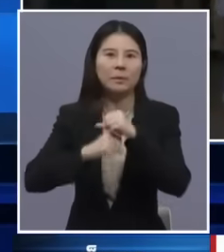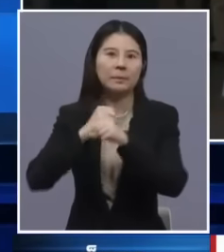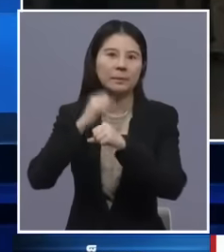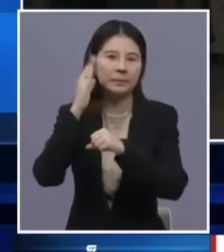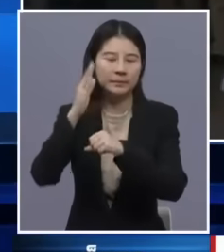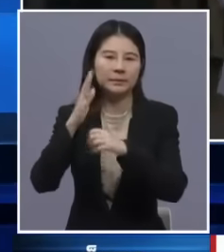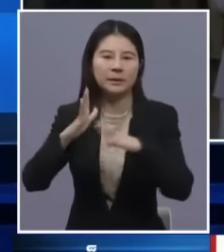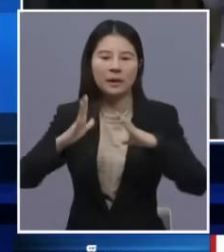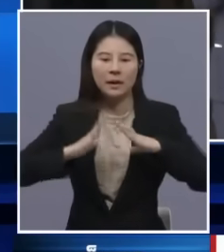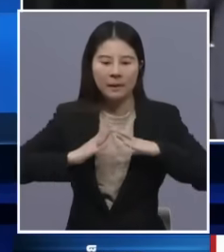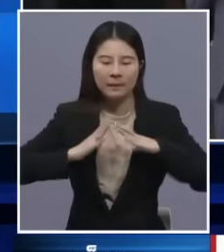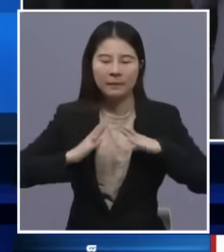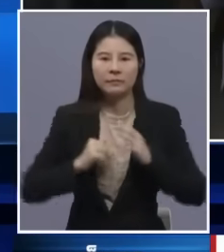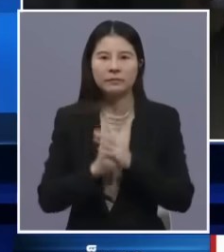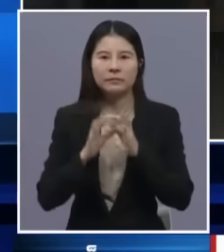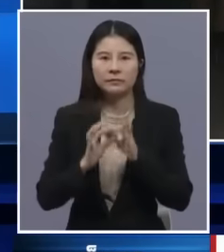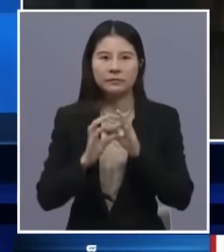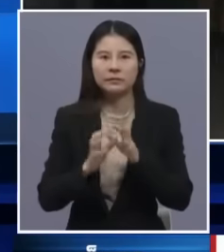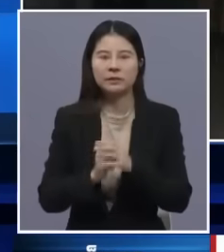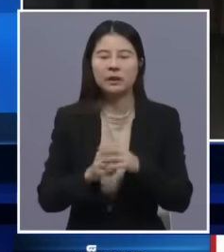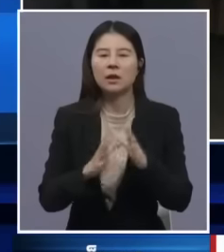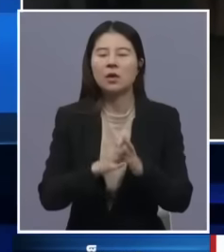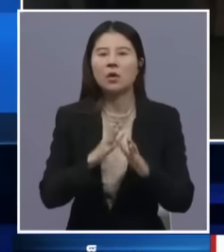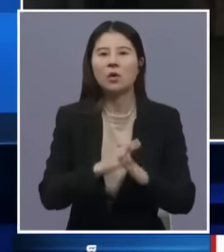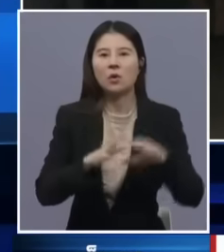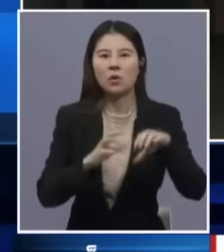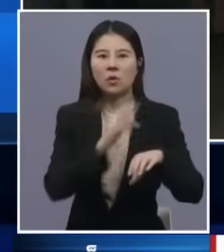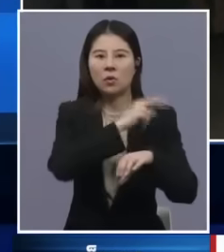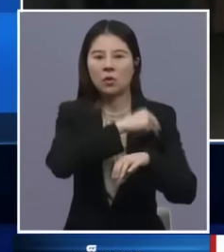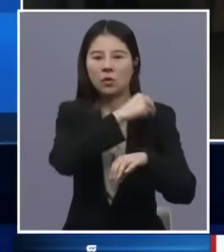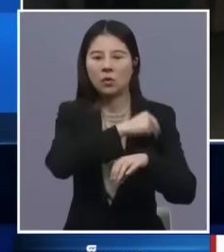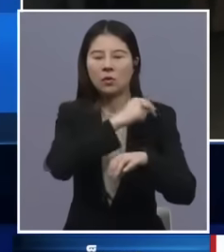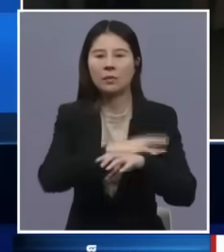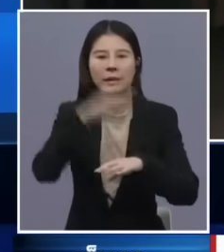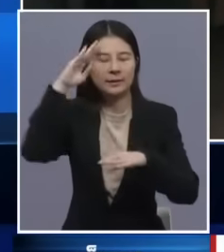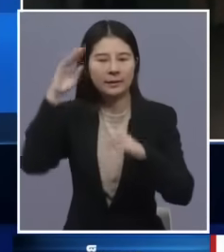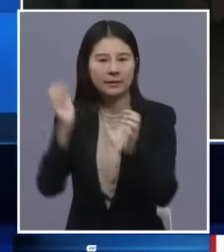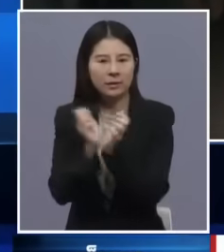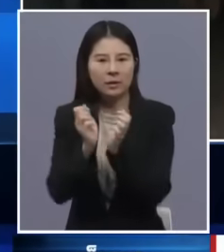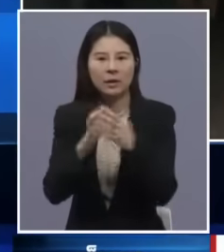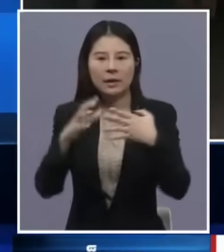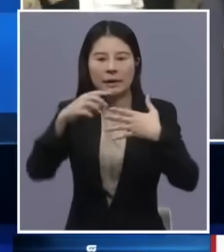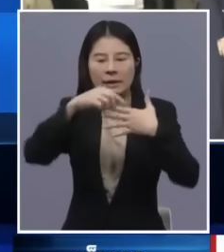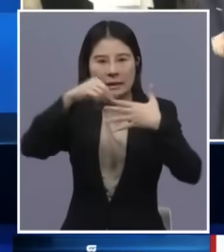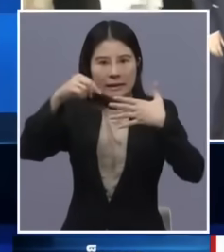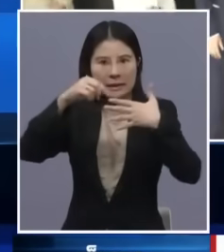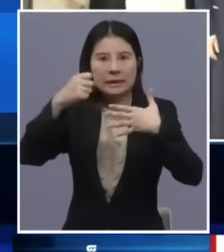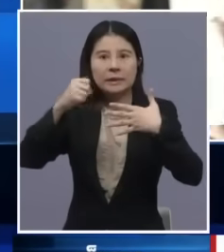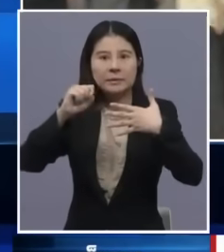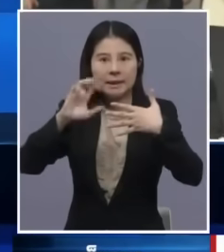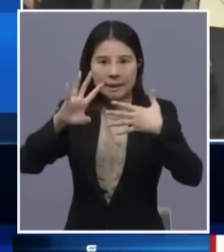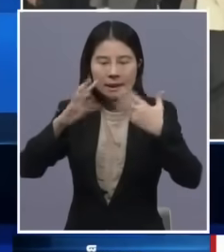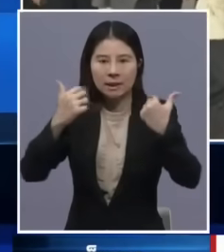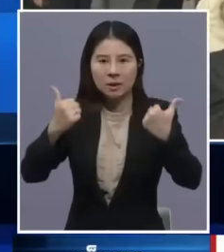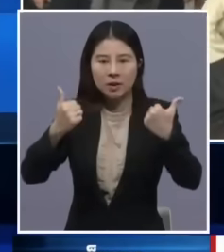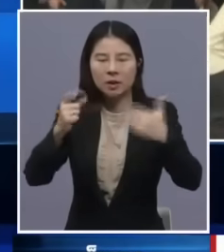ษนะคะไม่ว่าจะเป็นการพำนักอยู่ที่ชั้น14ของโรงพยาบาลตำรวจหรือเรือนจำของกรมราชทัณฑ์ก็ตามมีแกนนำพักร่วมรัฐบ